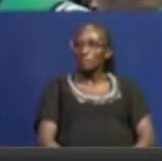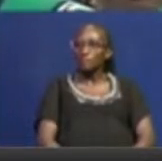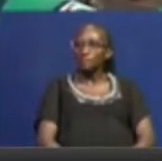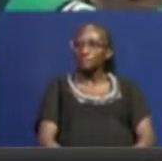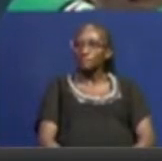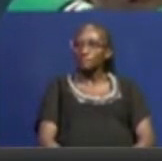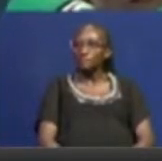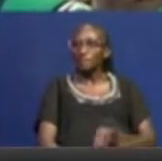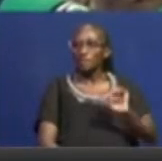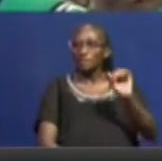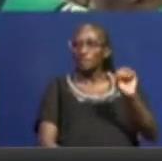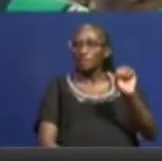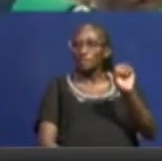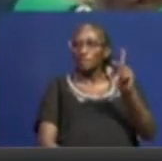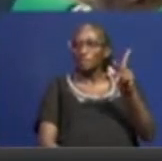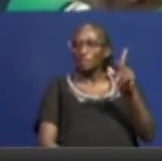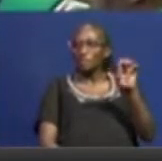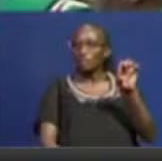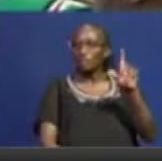Jared Okelo Odoyo.